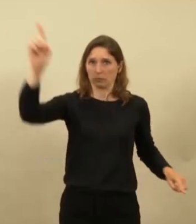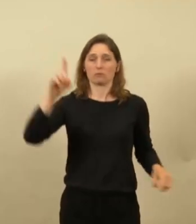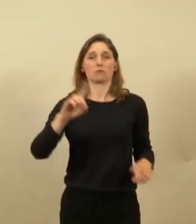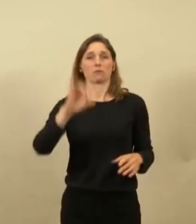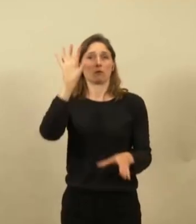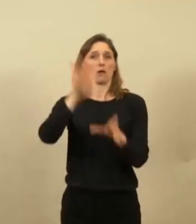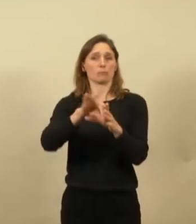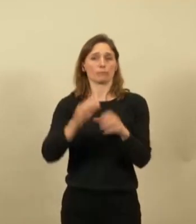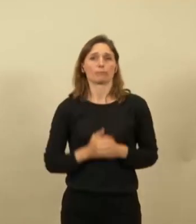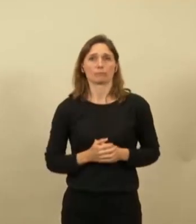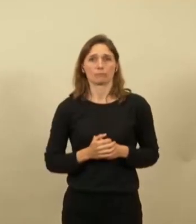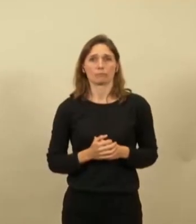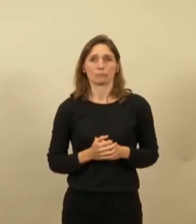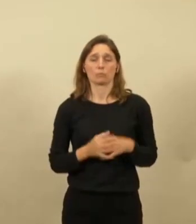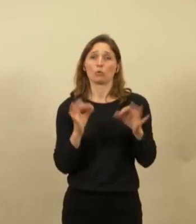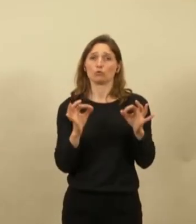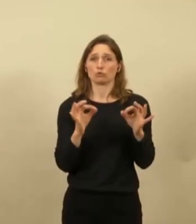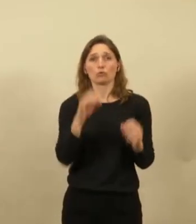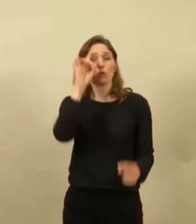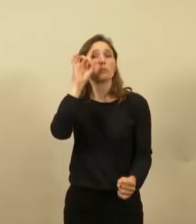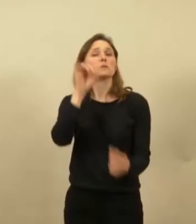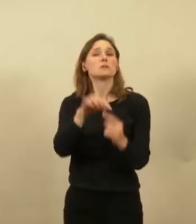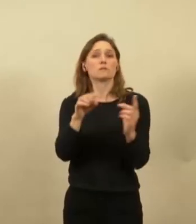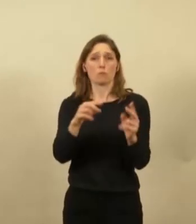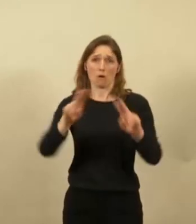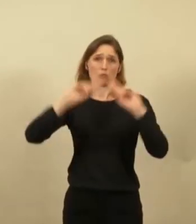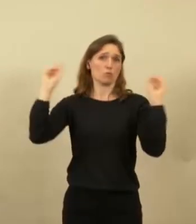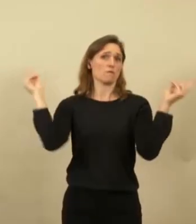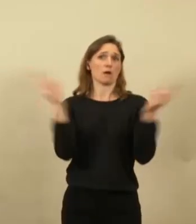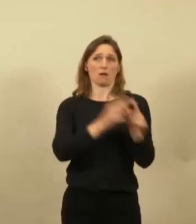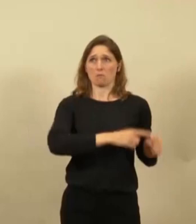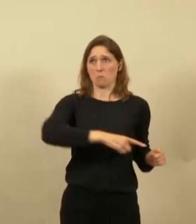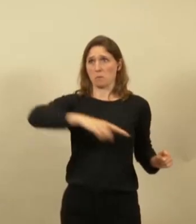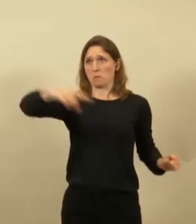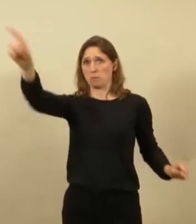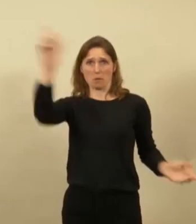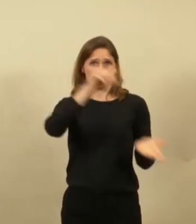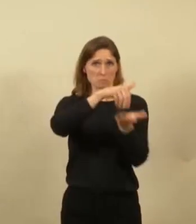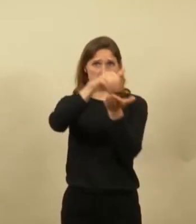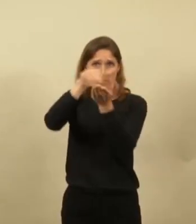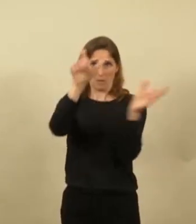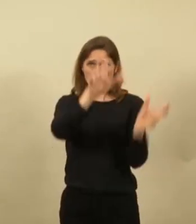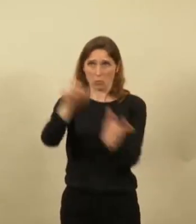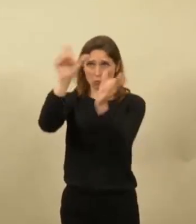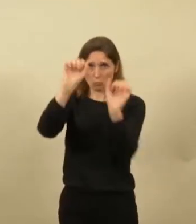la mesure a bien entendu une invocation universelle voilà donc je pense que